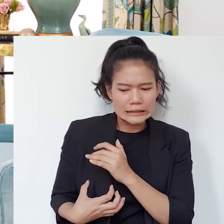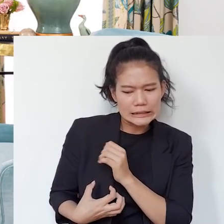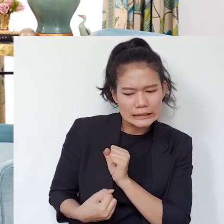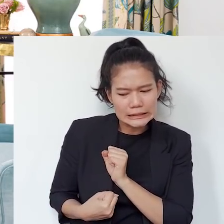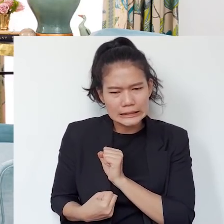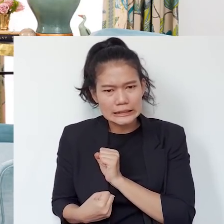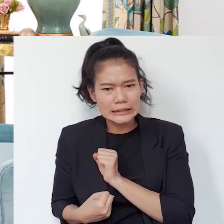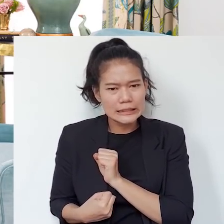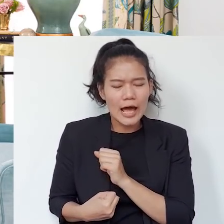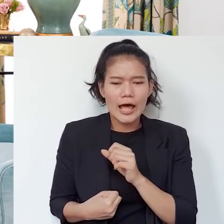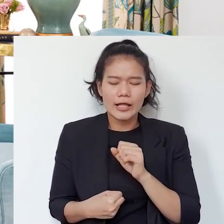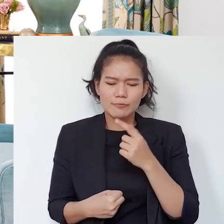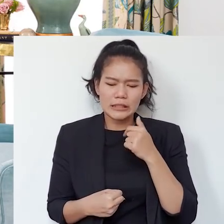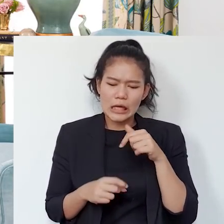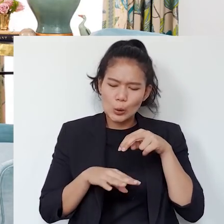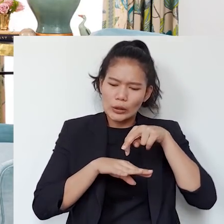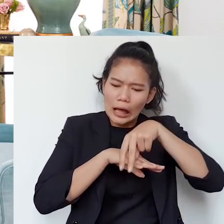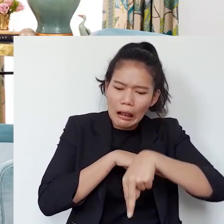Dia tenggelam.